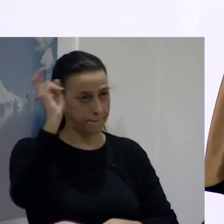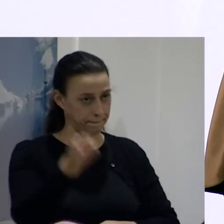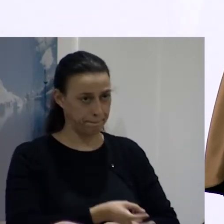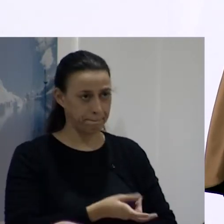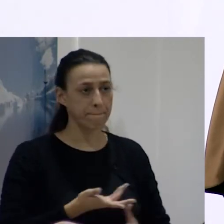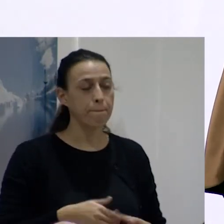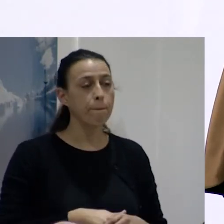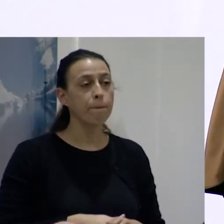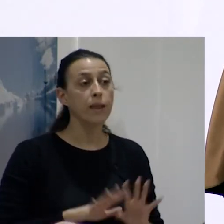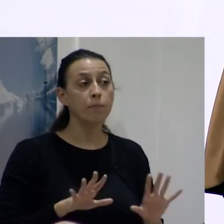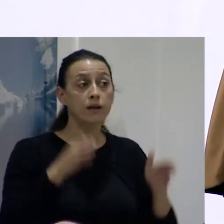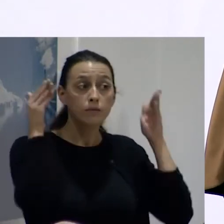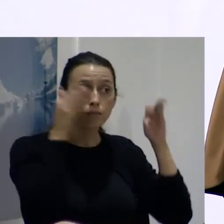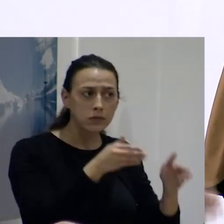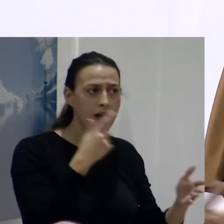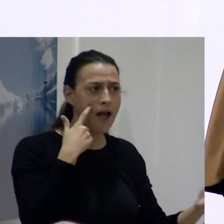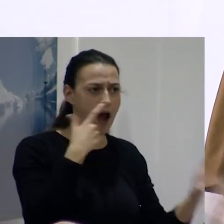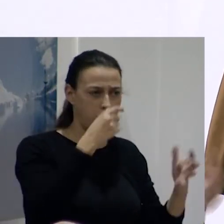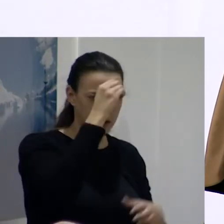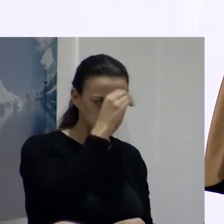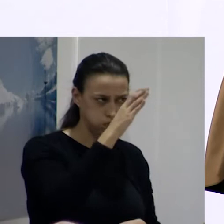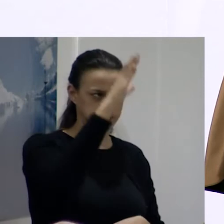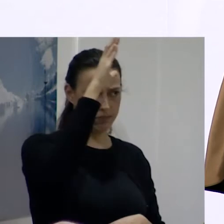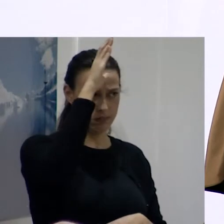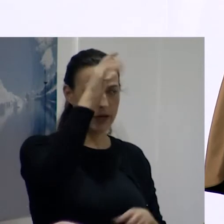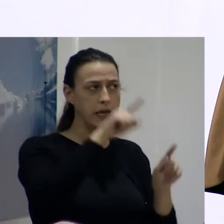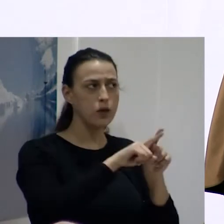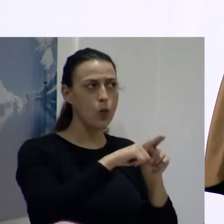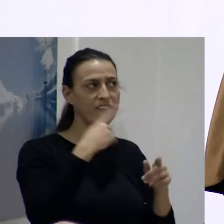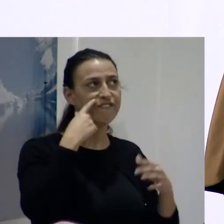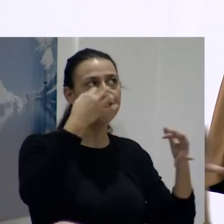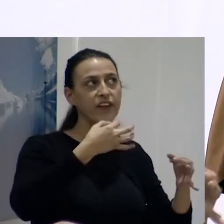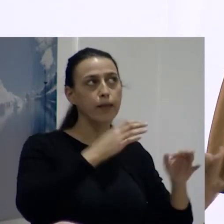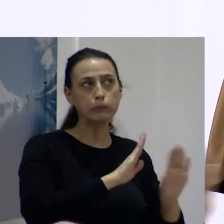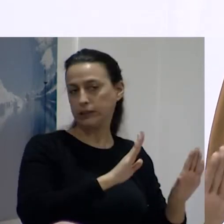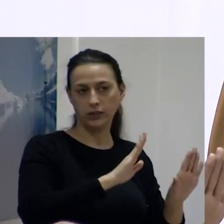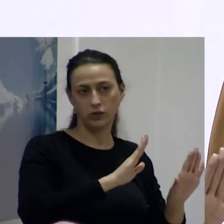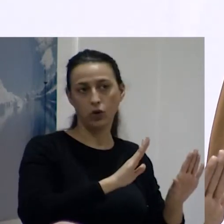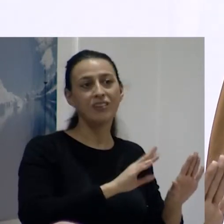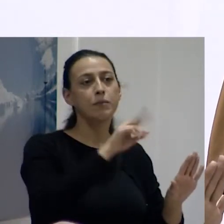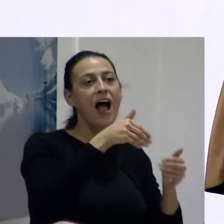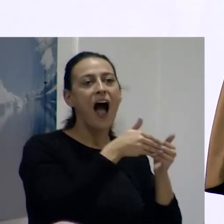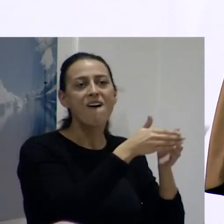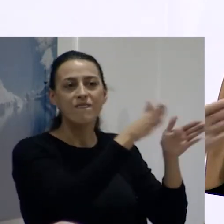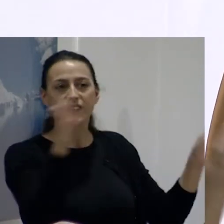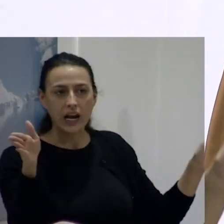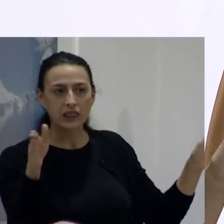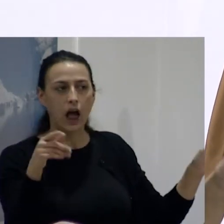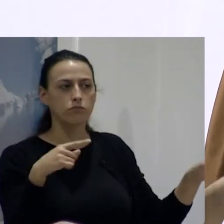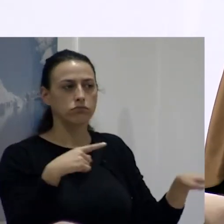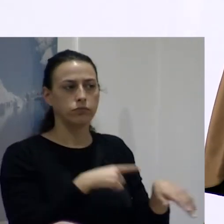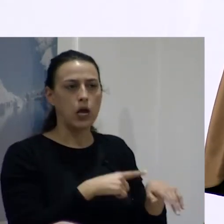Però en el saber d'art es tracta d'una veritat oberta, oberta al temps, a la història, a